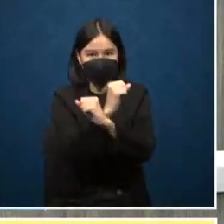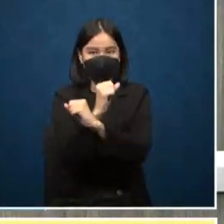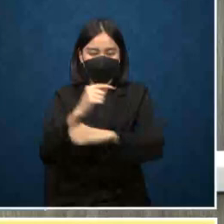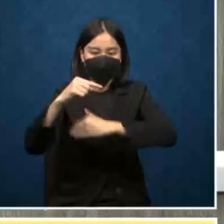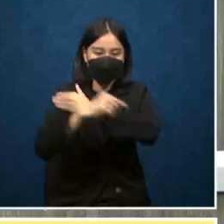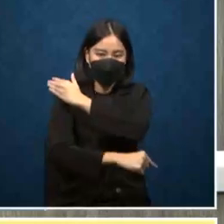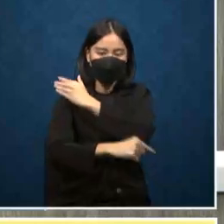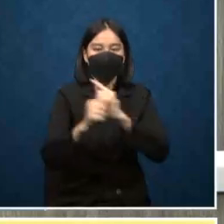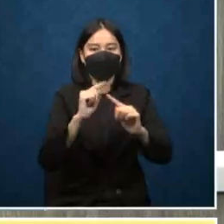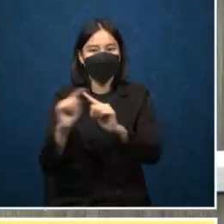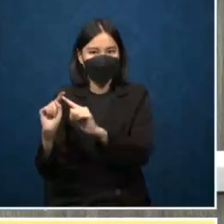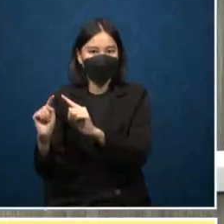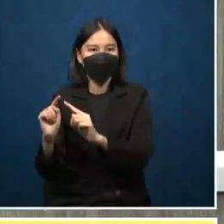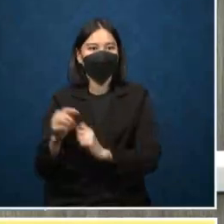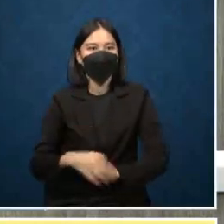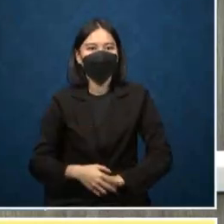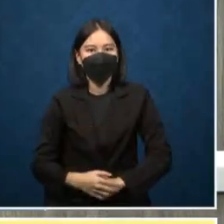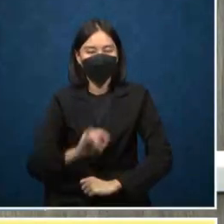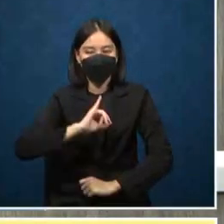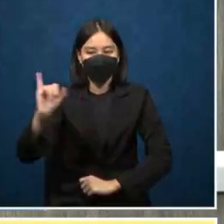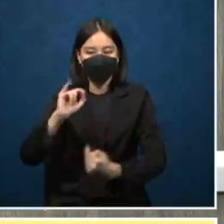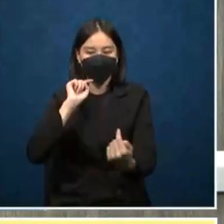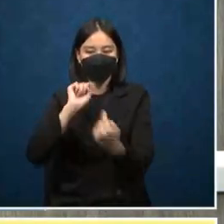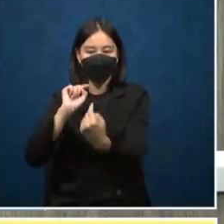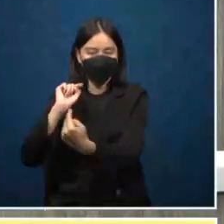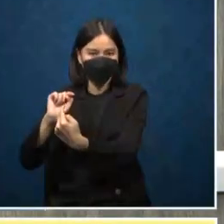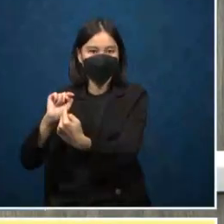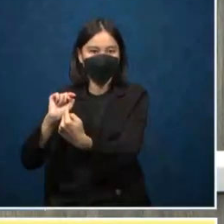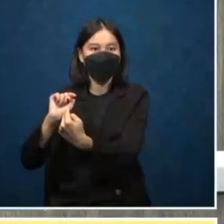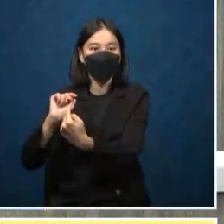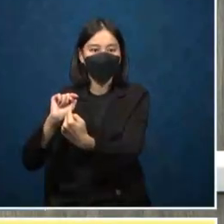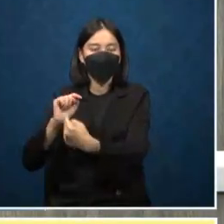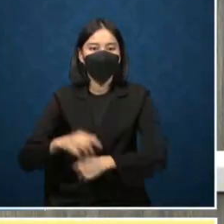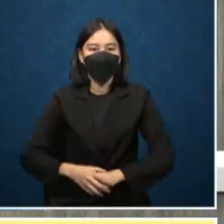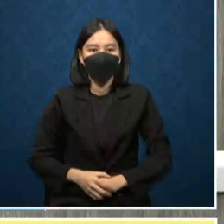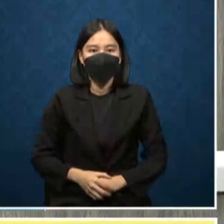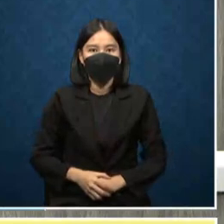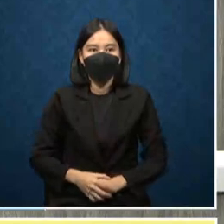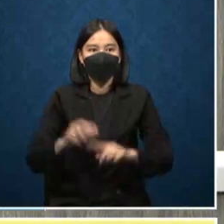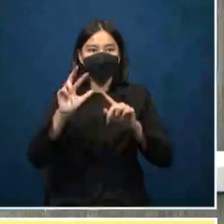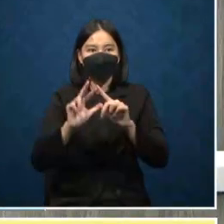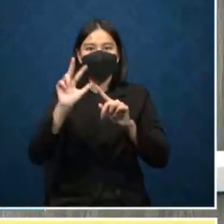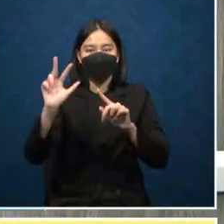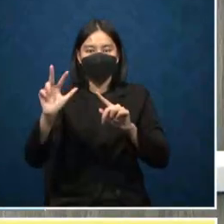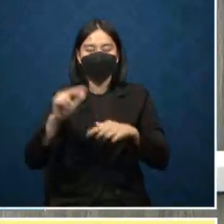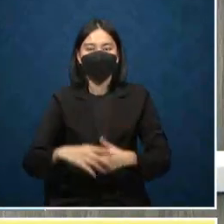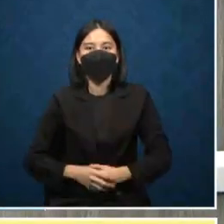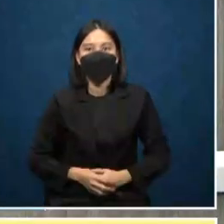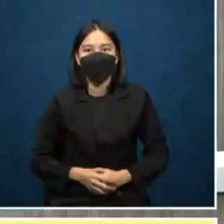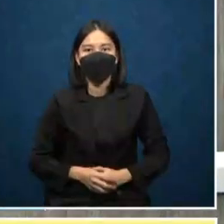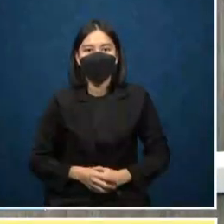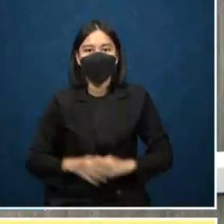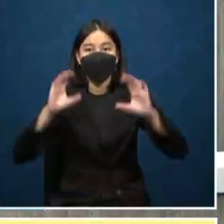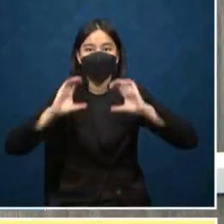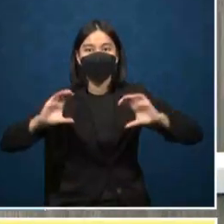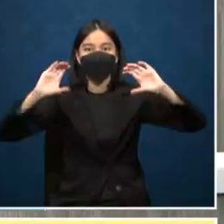การทุจริตและประพฤติมิชอบได้อย่างถูกต้องตรงกับความเป็นจริงและประการที่3รัฐบ